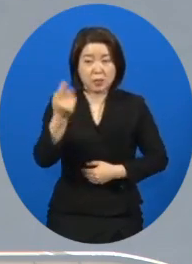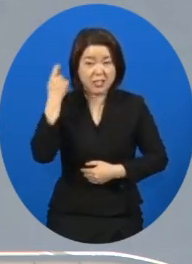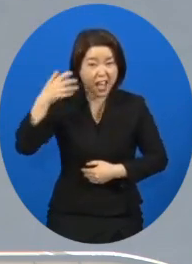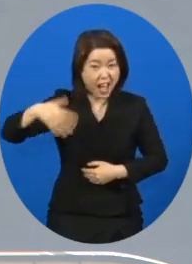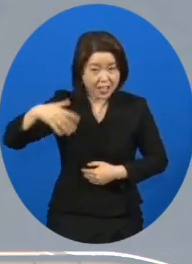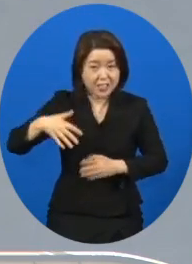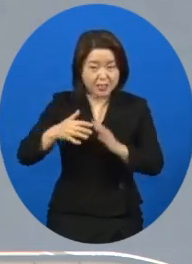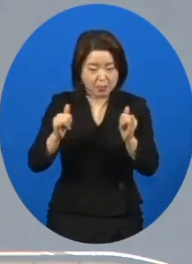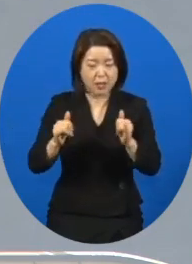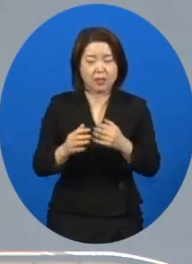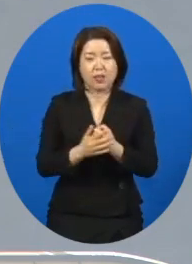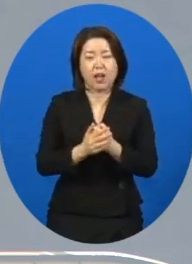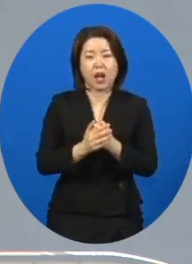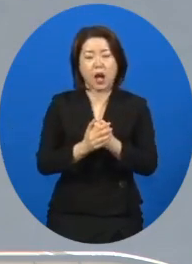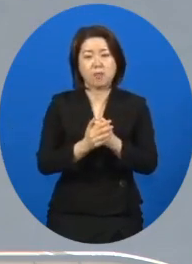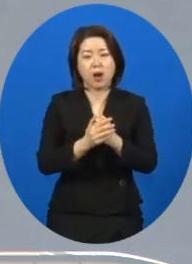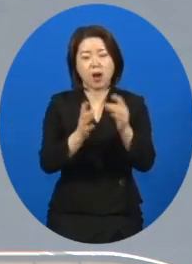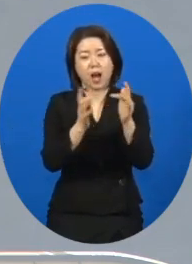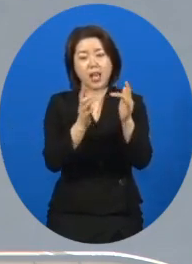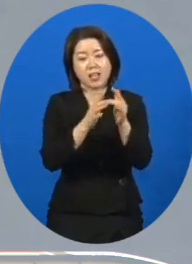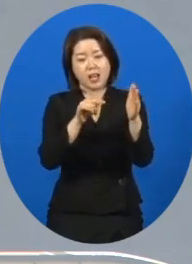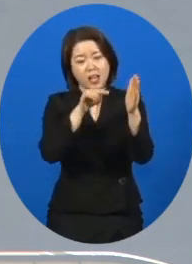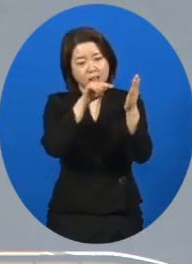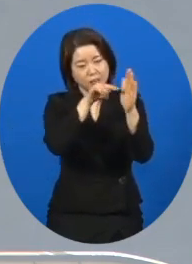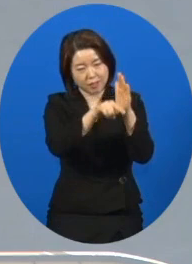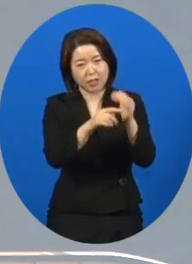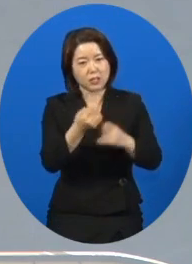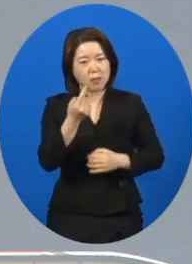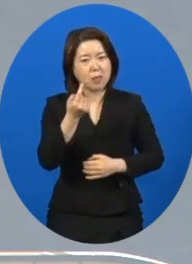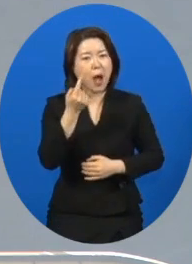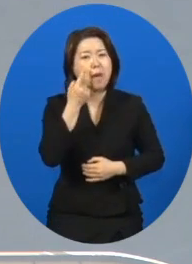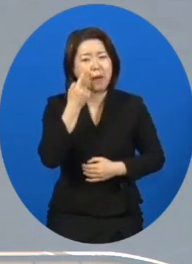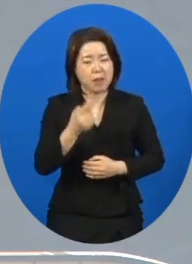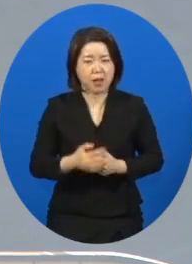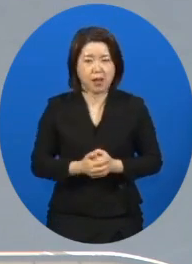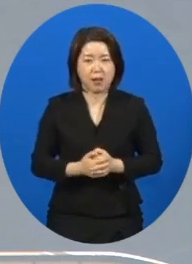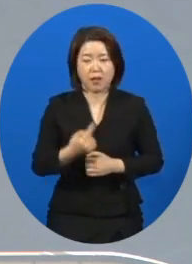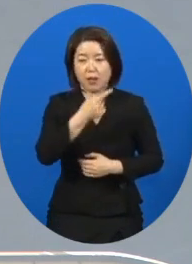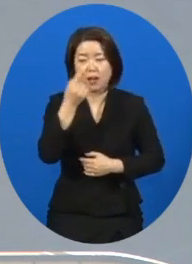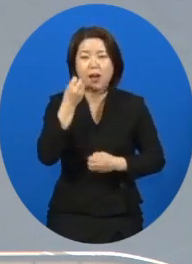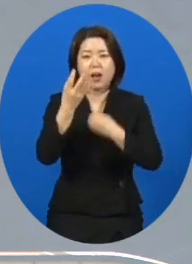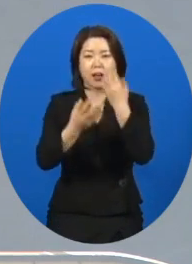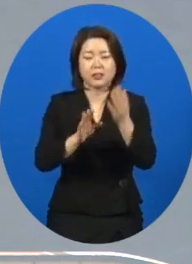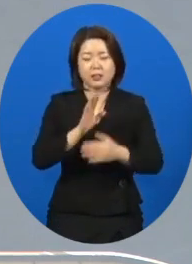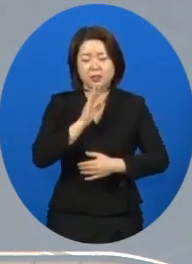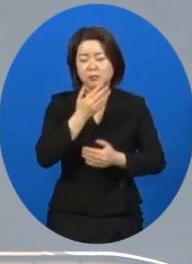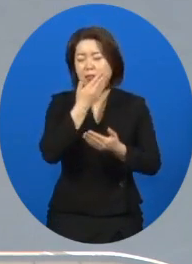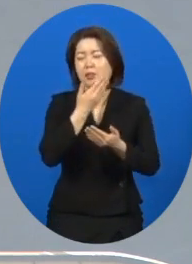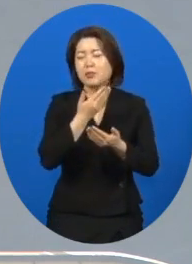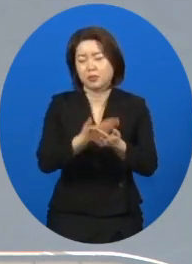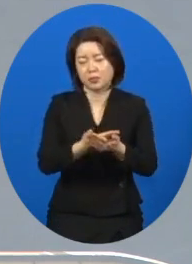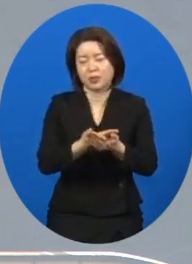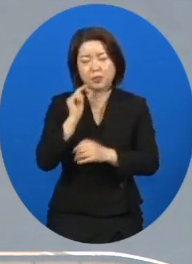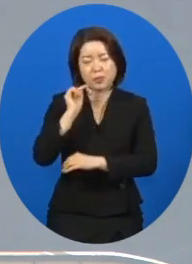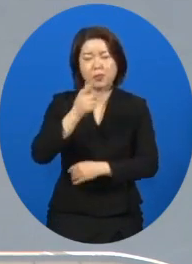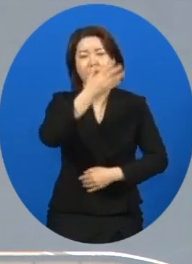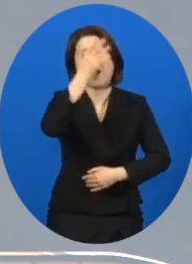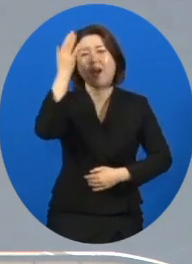분은 들어가서 한번 들어보세요. 그 간증이 참 귀하고